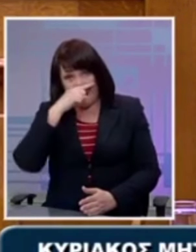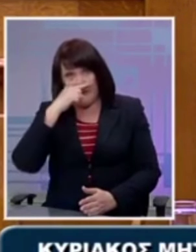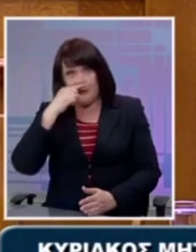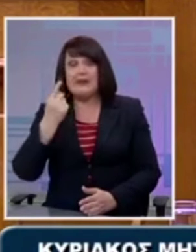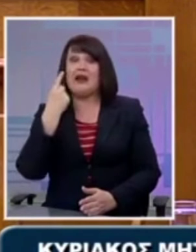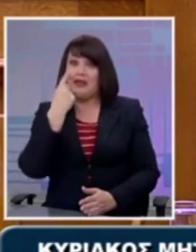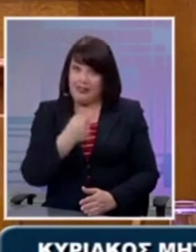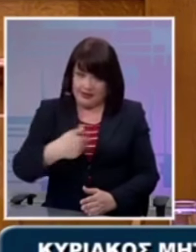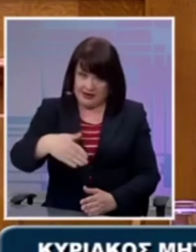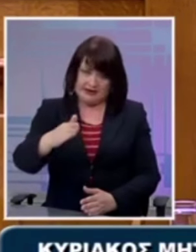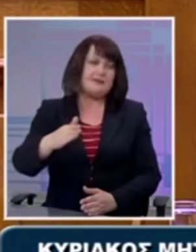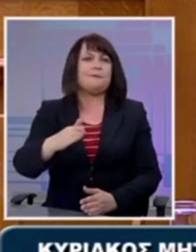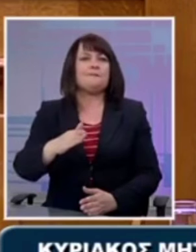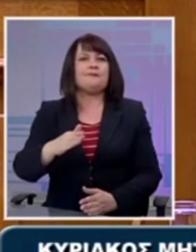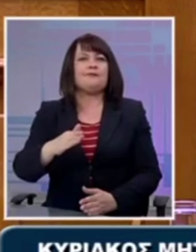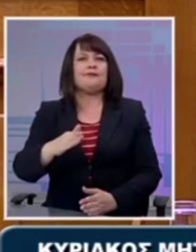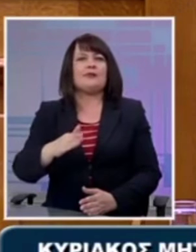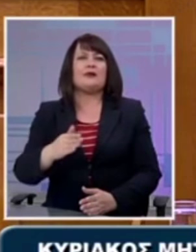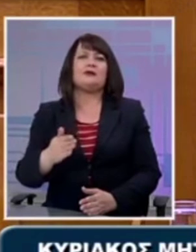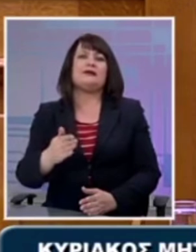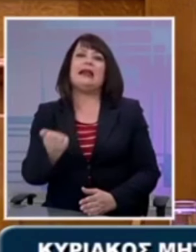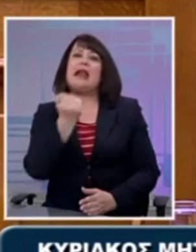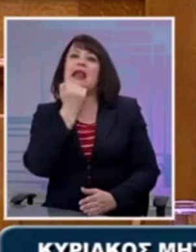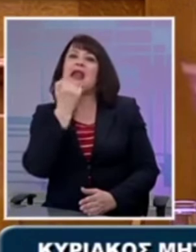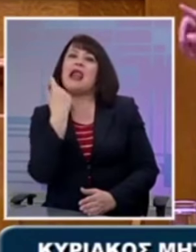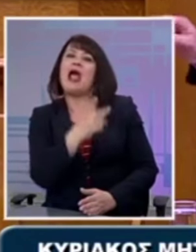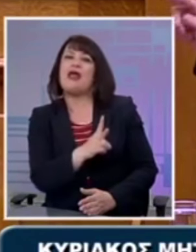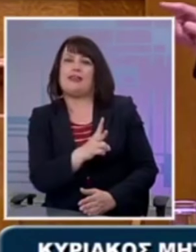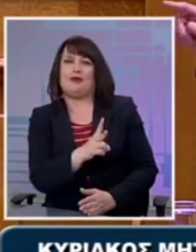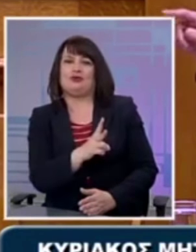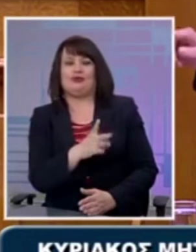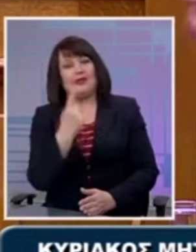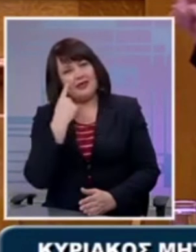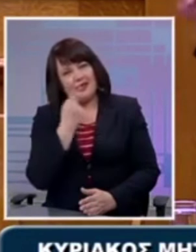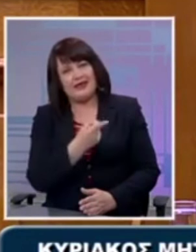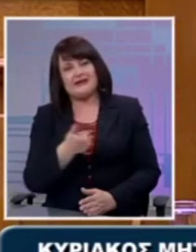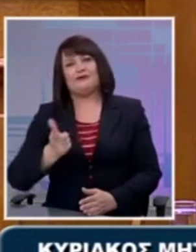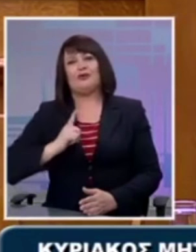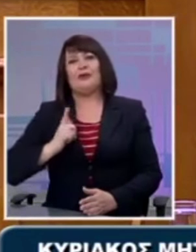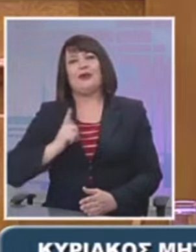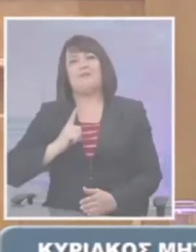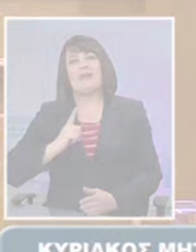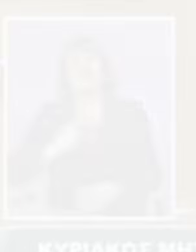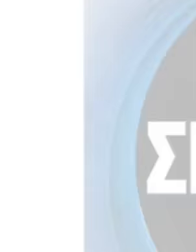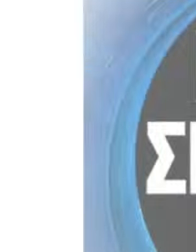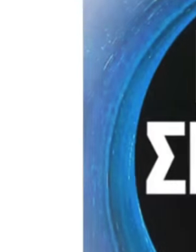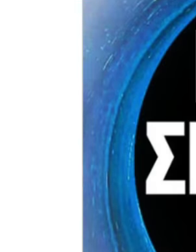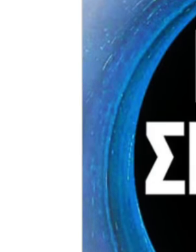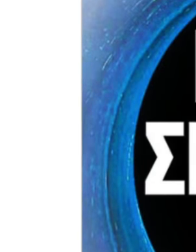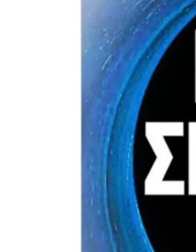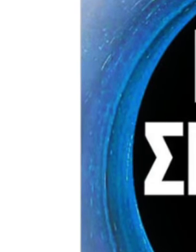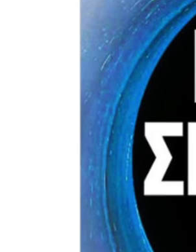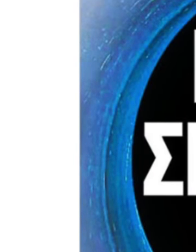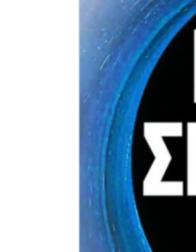θα διαπιστώσετε πόσο έξω θα πέστε στις προβλέψεις σας και θα ενεργοποιηθεί ο κόψης τον οποίο ξορκίζετε.